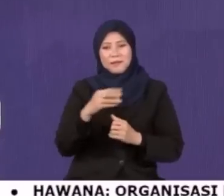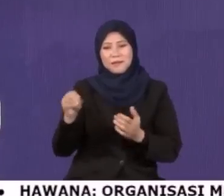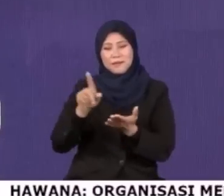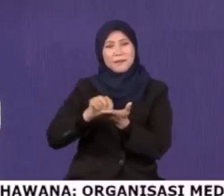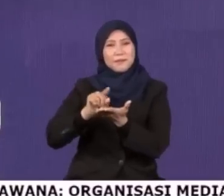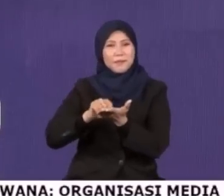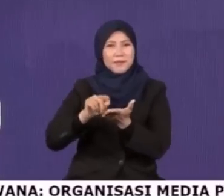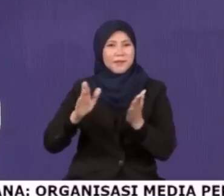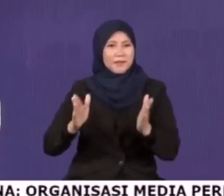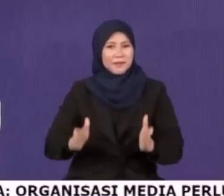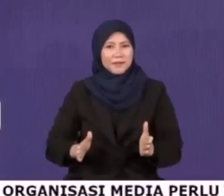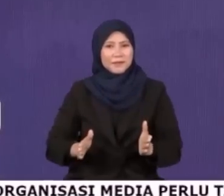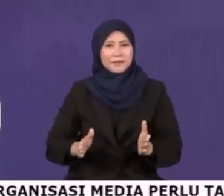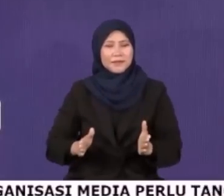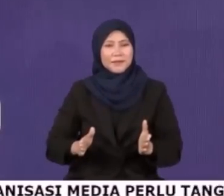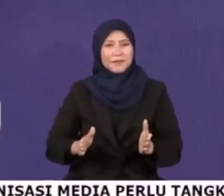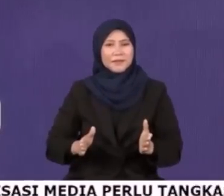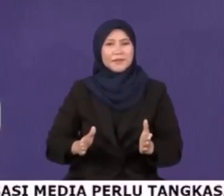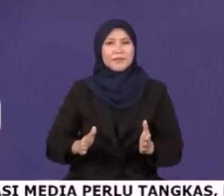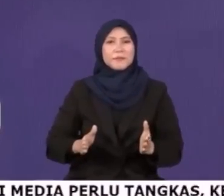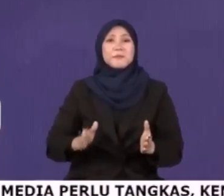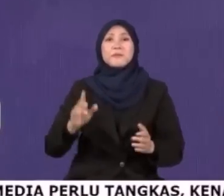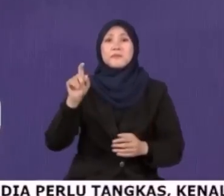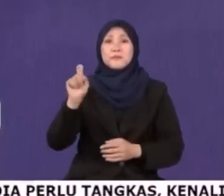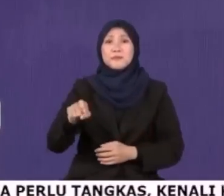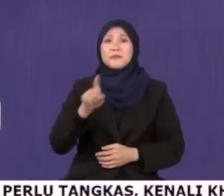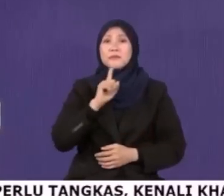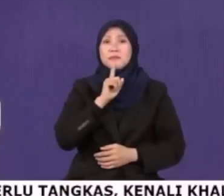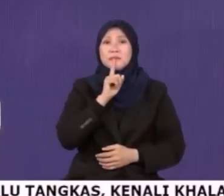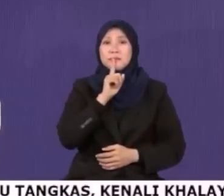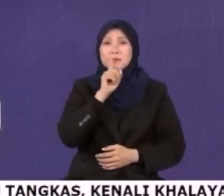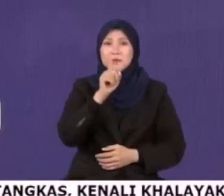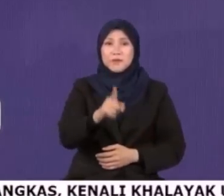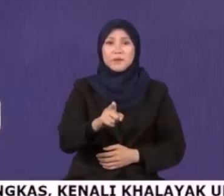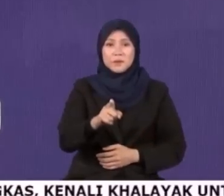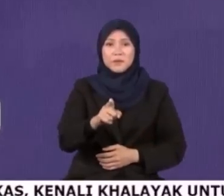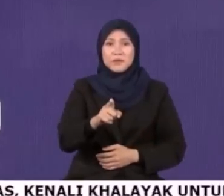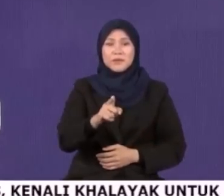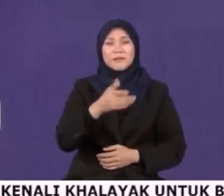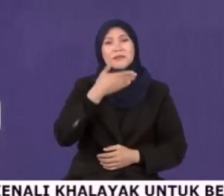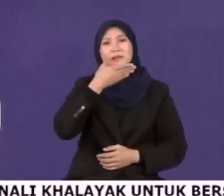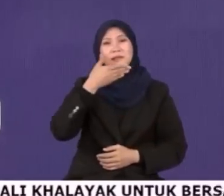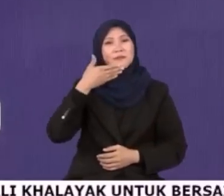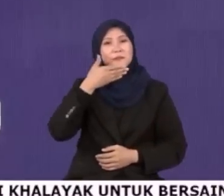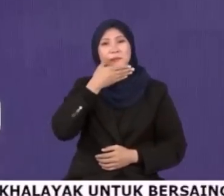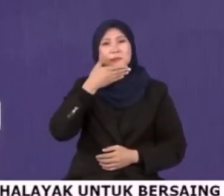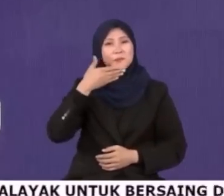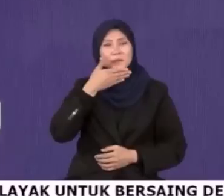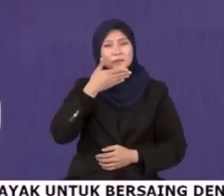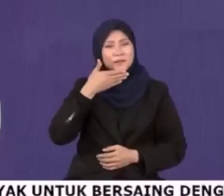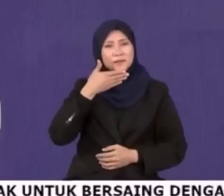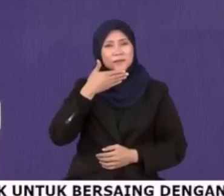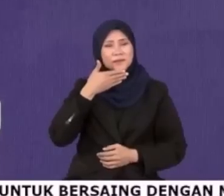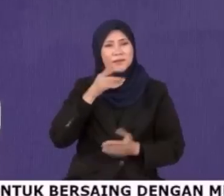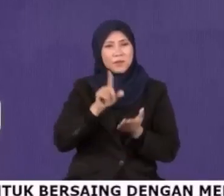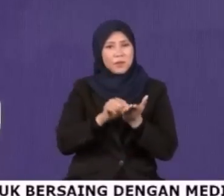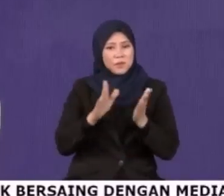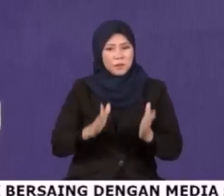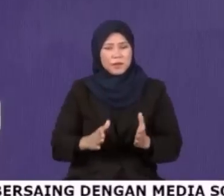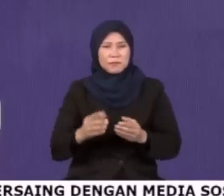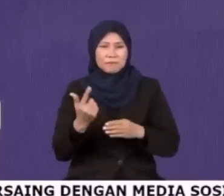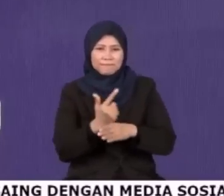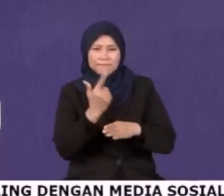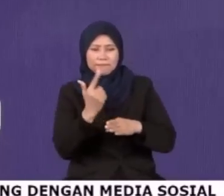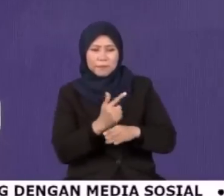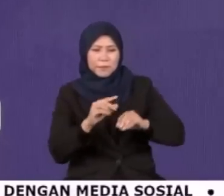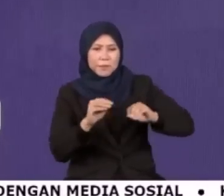media untuk memastikan yang mudah diberikan asuhan bukan